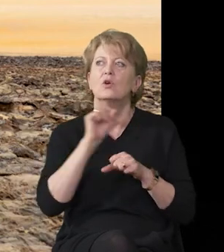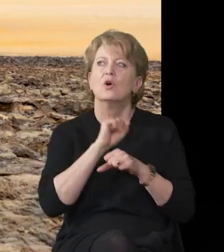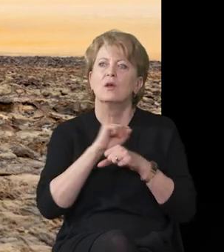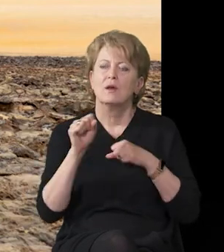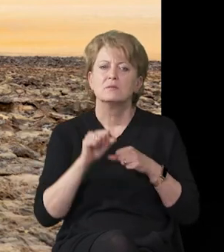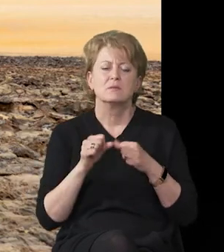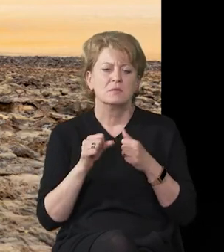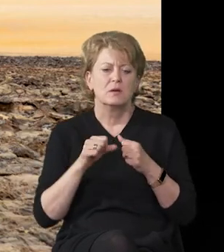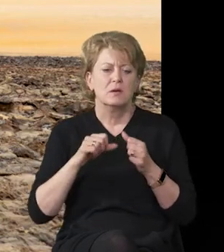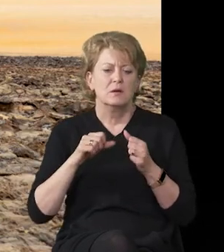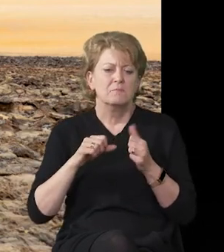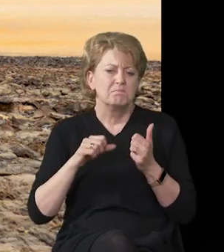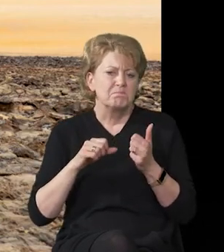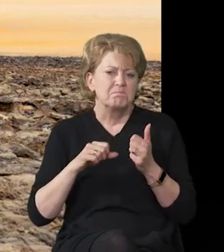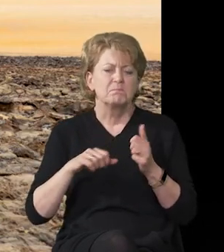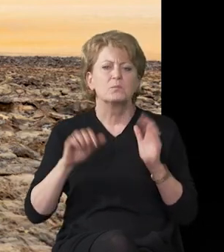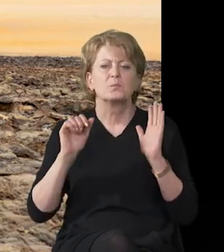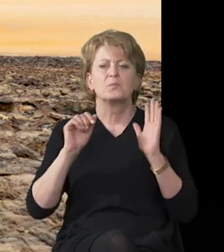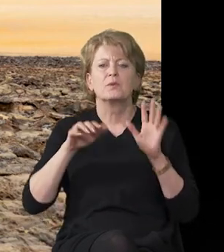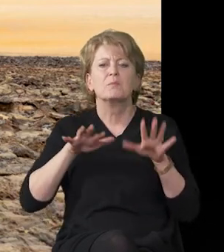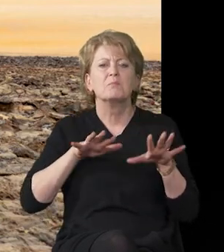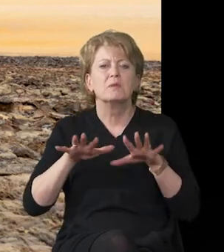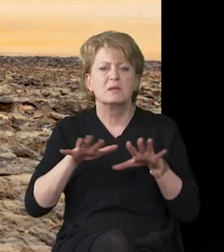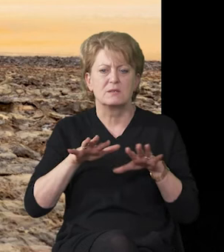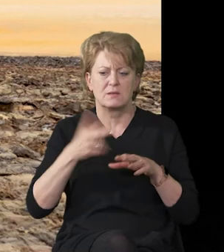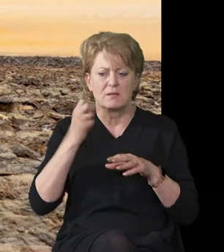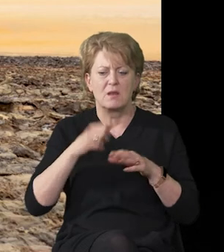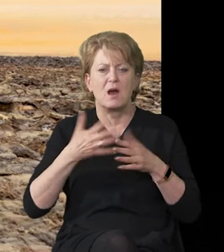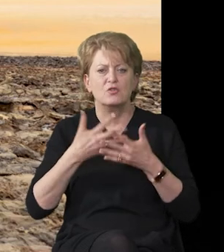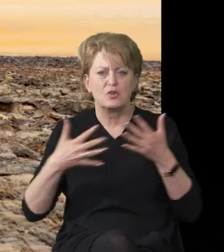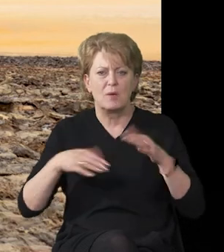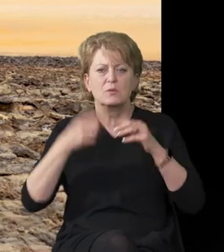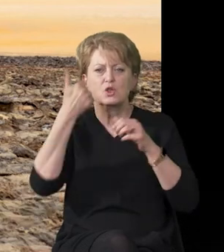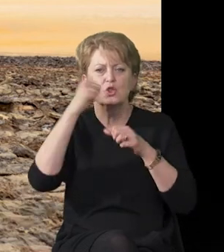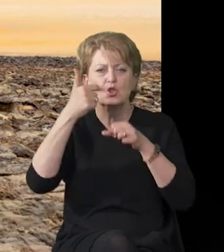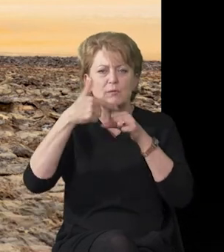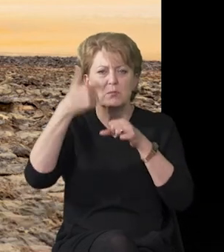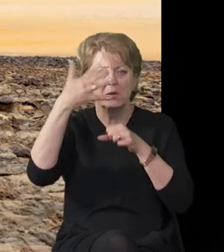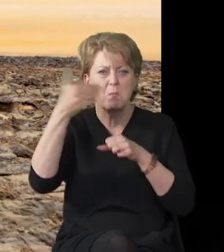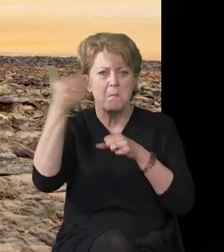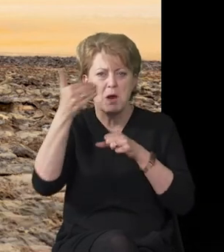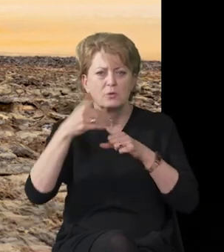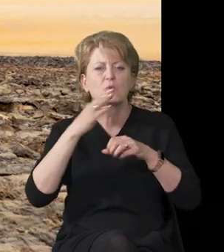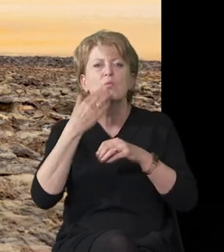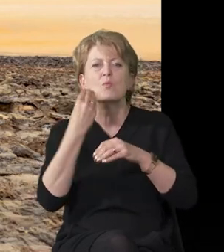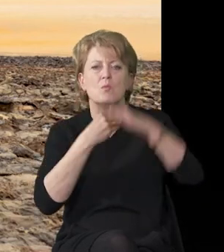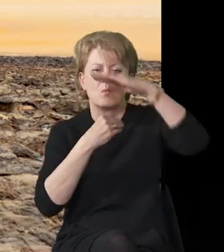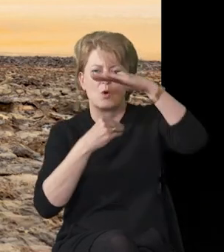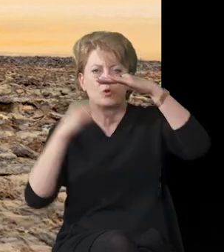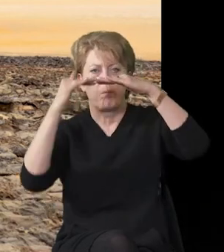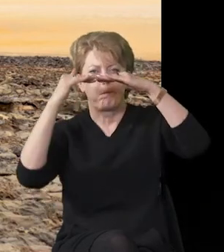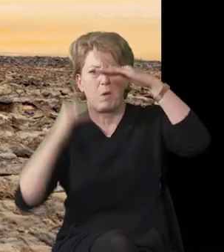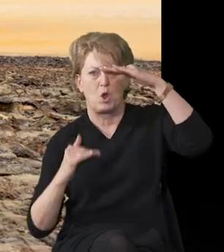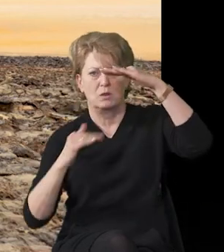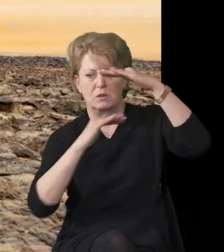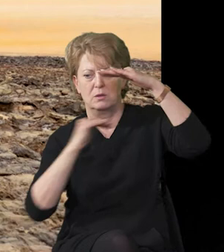głębokości położone miejsce na ziemi, 125 metrów poniżej poziomu morza, a zdjęcie jest wykonane ze szczytu wulkanu Dalol,